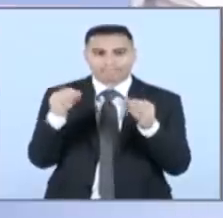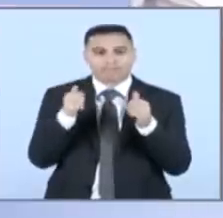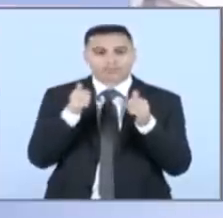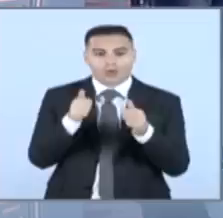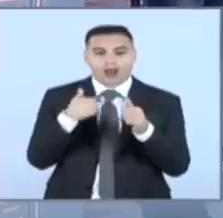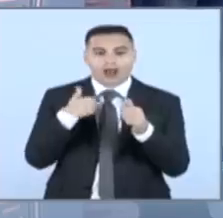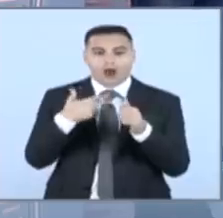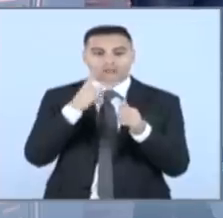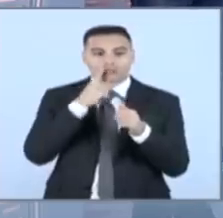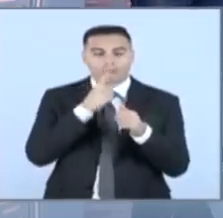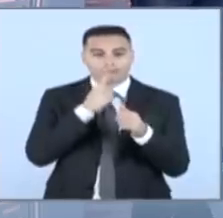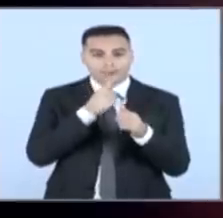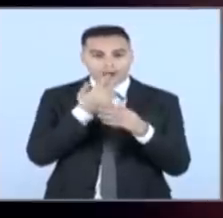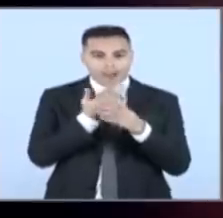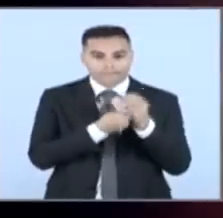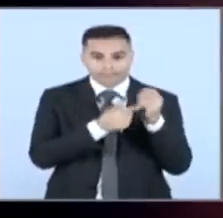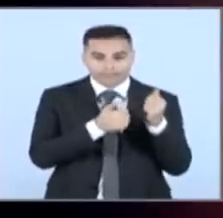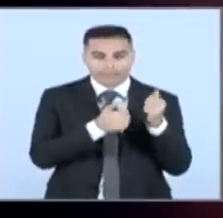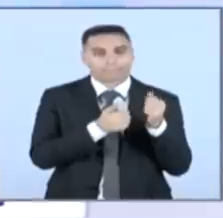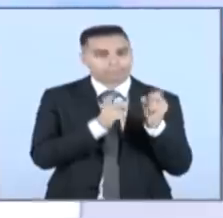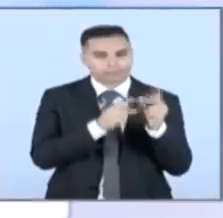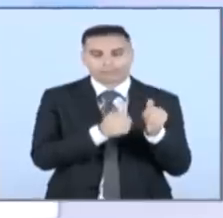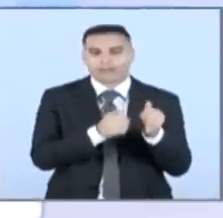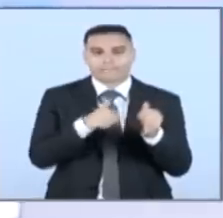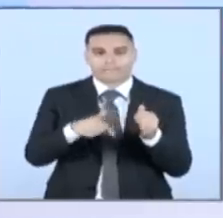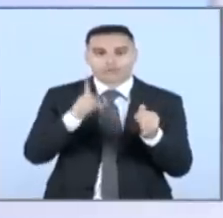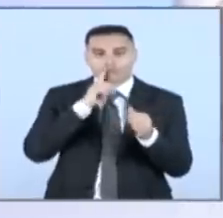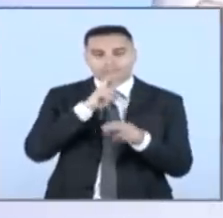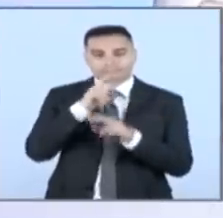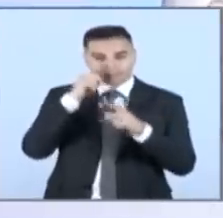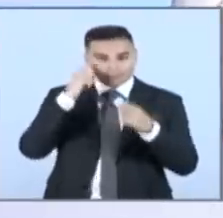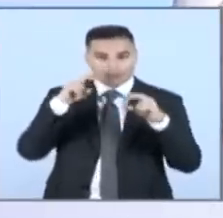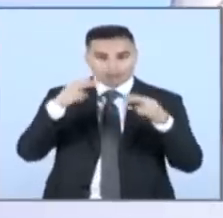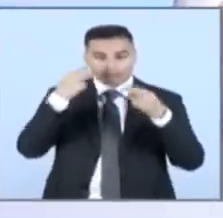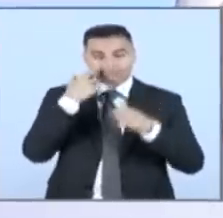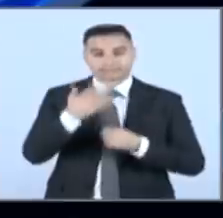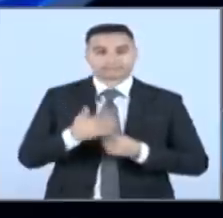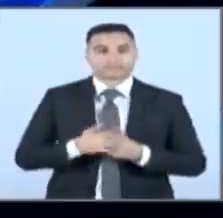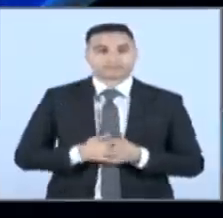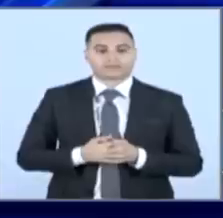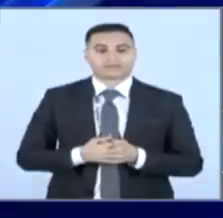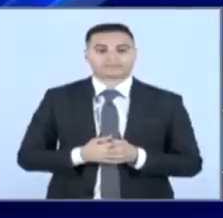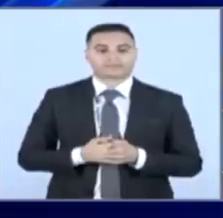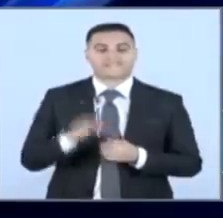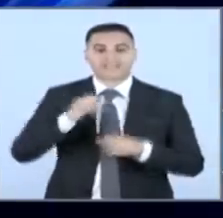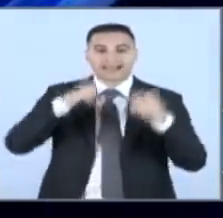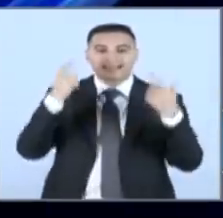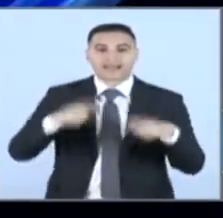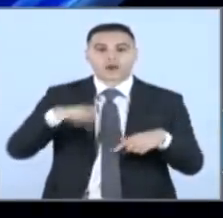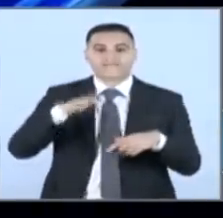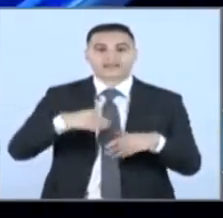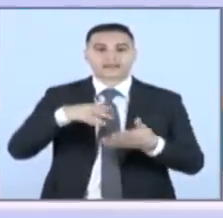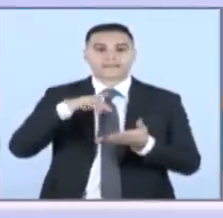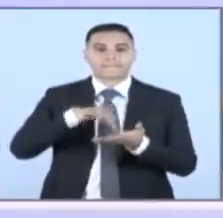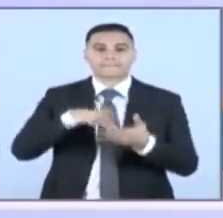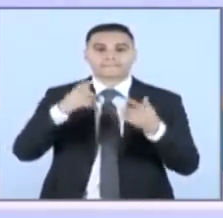طيب عايزين نطمن على آسر. آسر تمام. تحت الضغط كاونتر. في اي دولة تقع